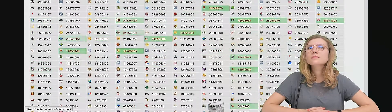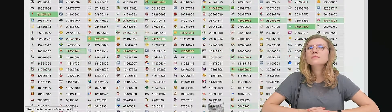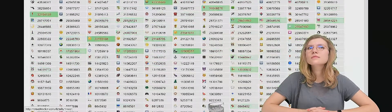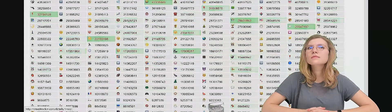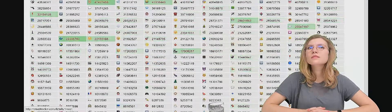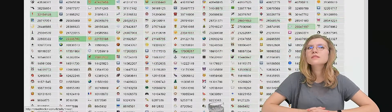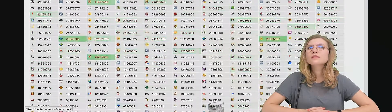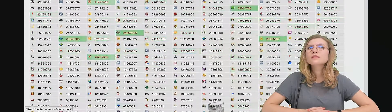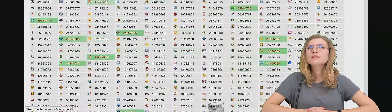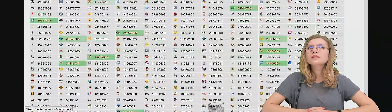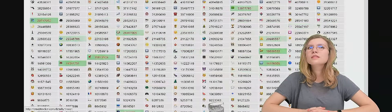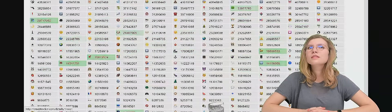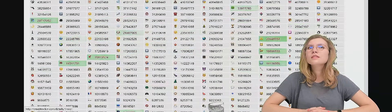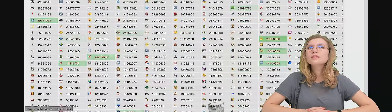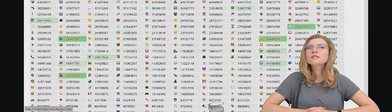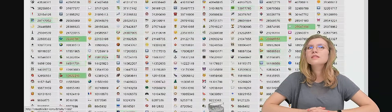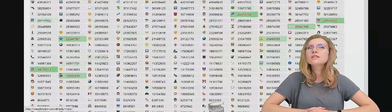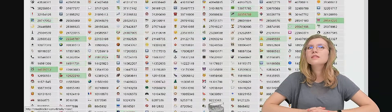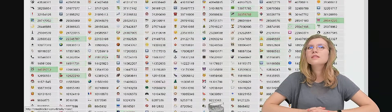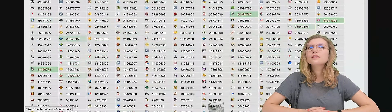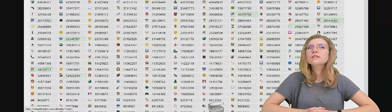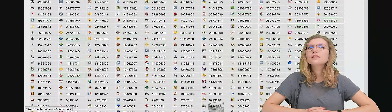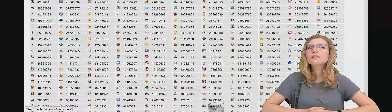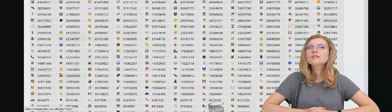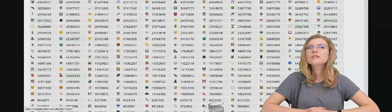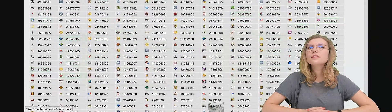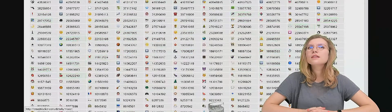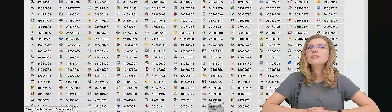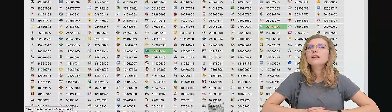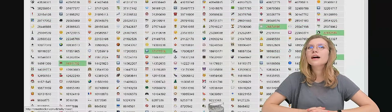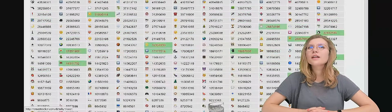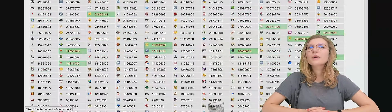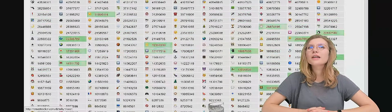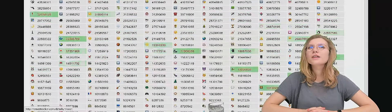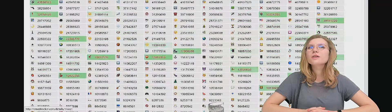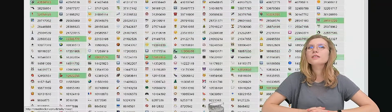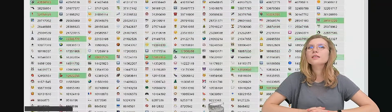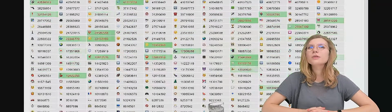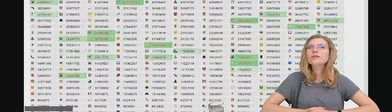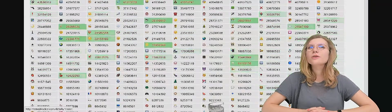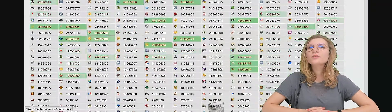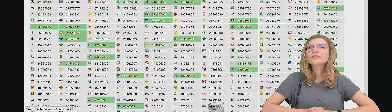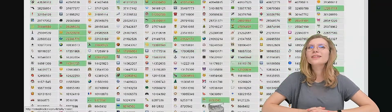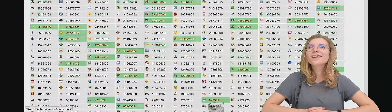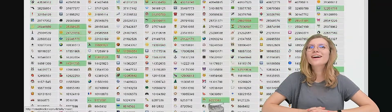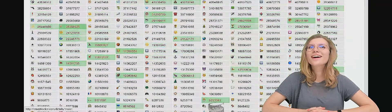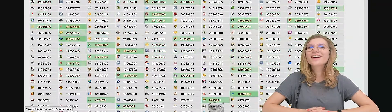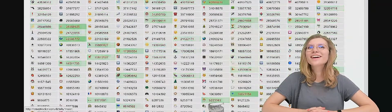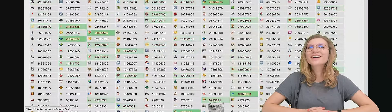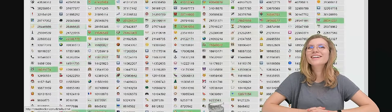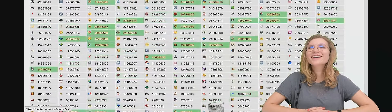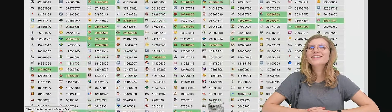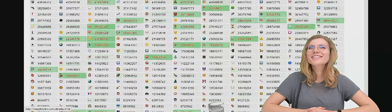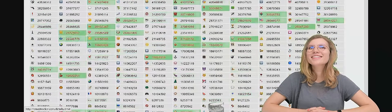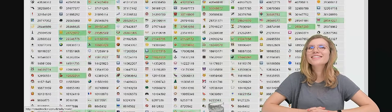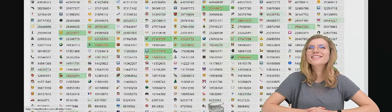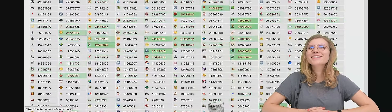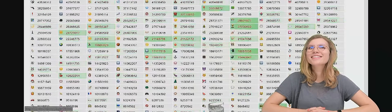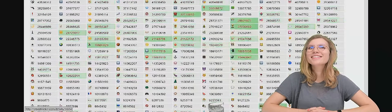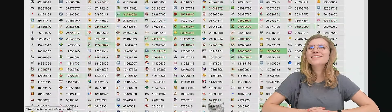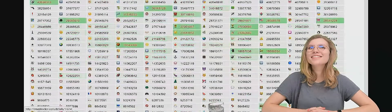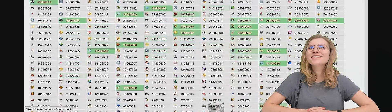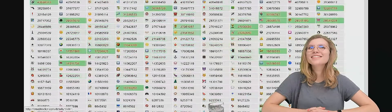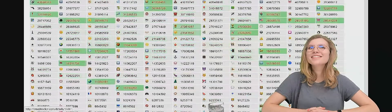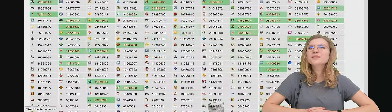Mhm. Das ist dieser Lachsmiley mit den Tränchen aus den Augen. Ah, den mag ich auch. Den nehme ich auch häufig. Genau. Und danach kommt schon gleich